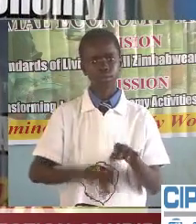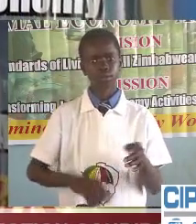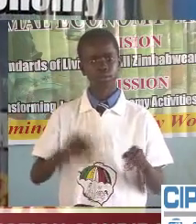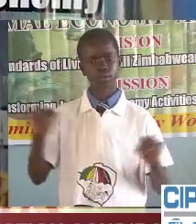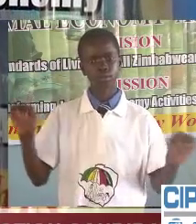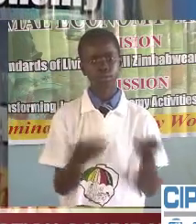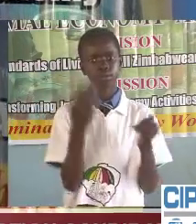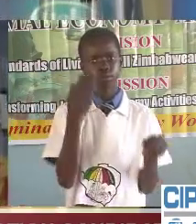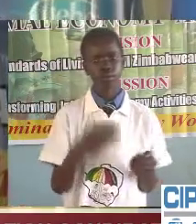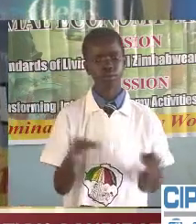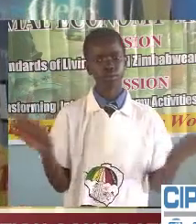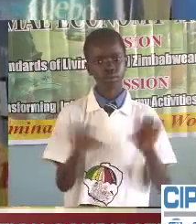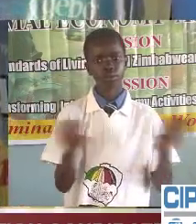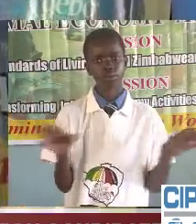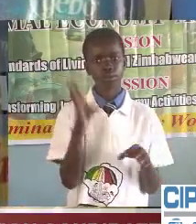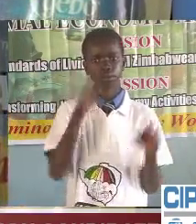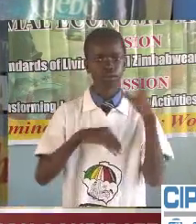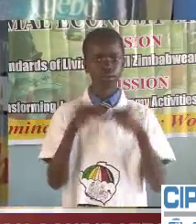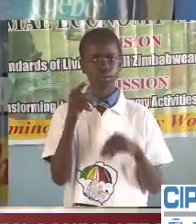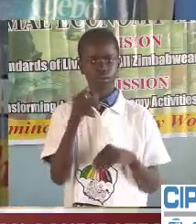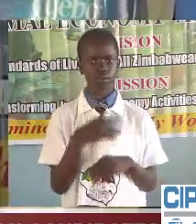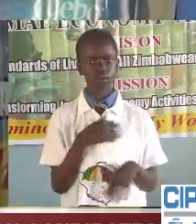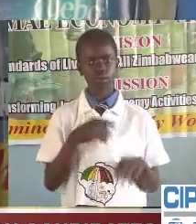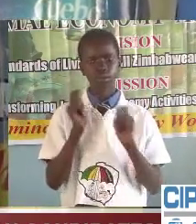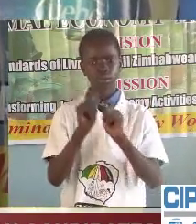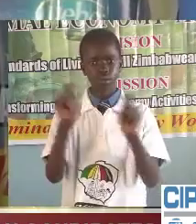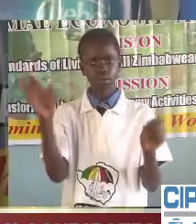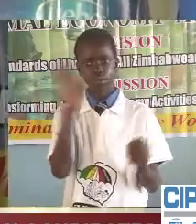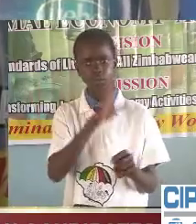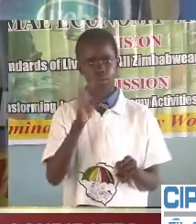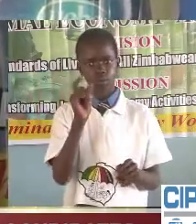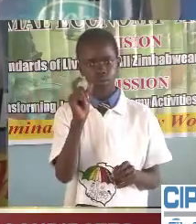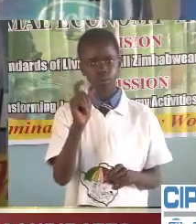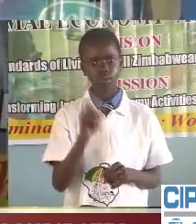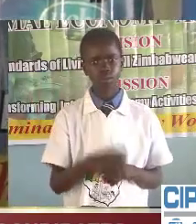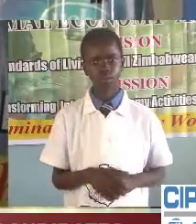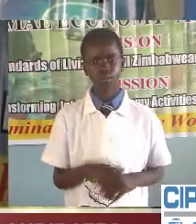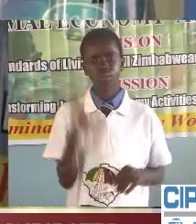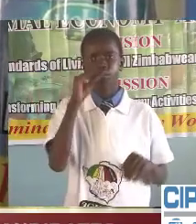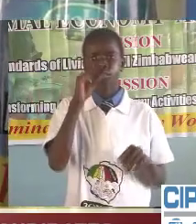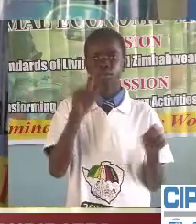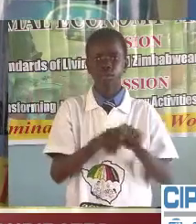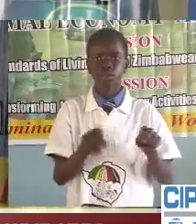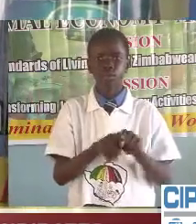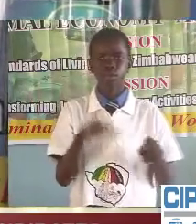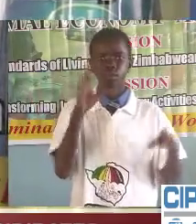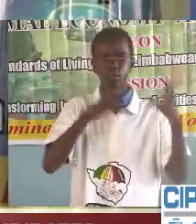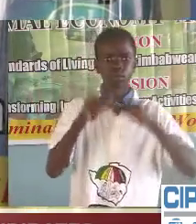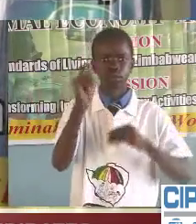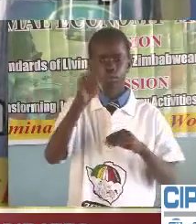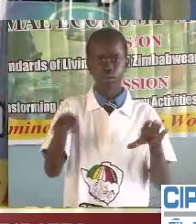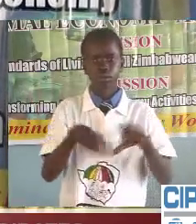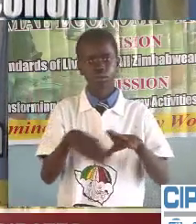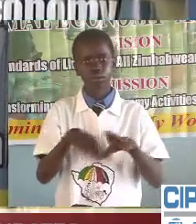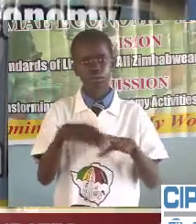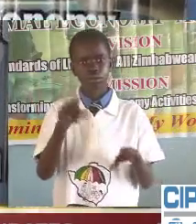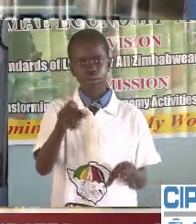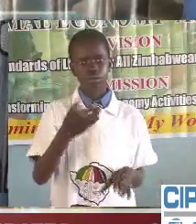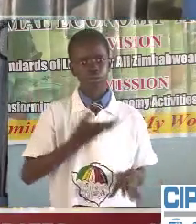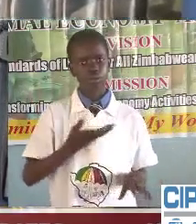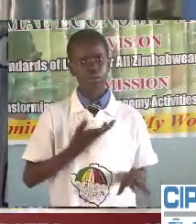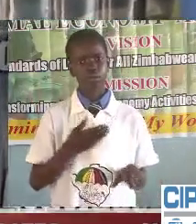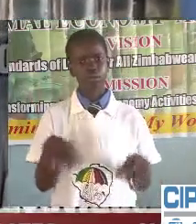mukana wekuti vataure. Ndoda kungoti tingozivisana zvishoma. Sezvanga zvichirehwa neveZCIEA